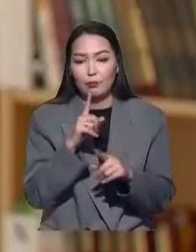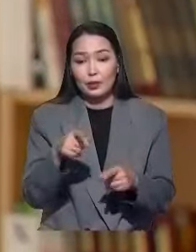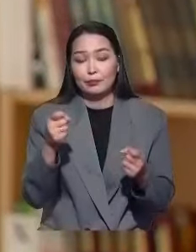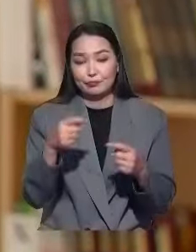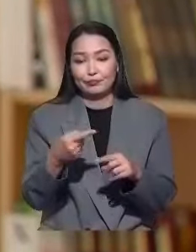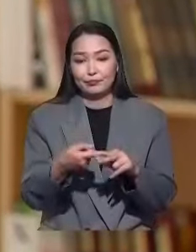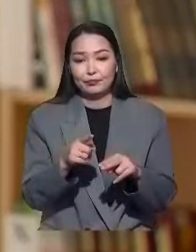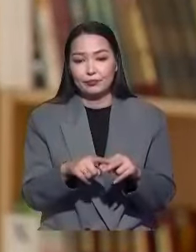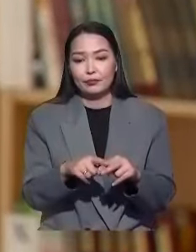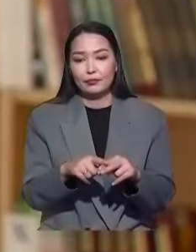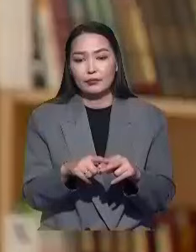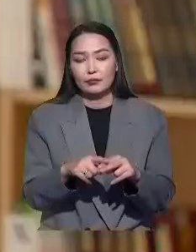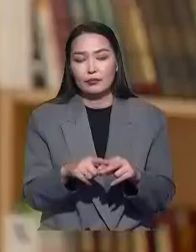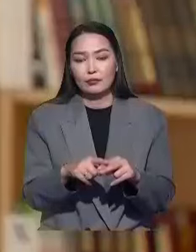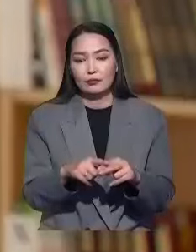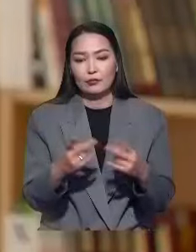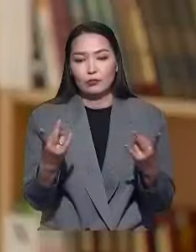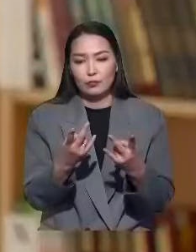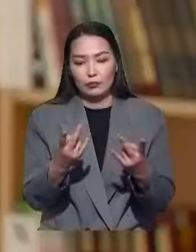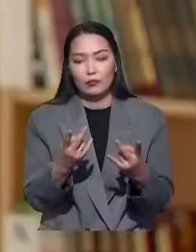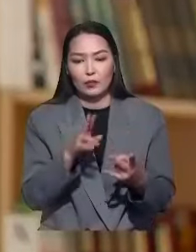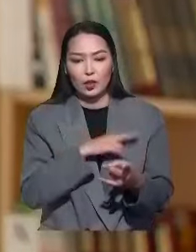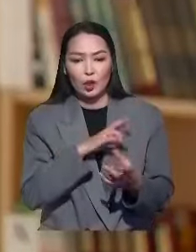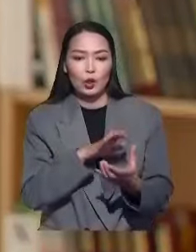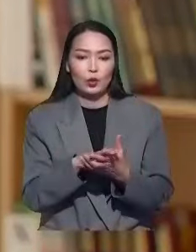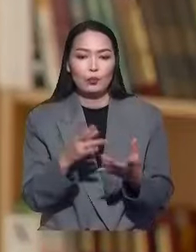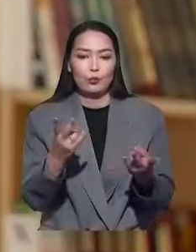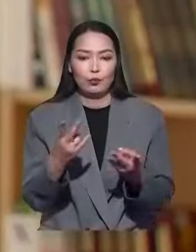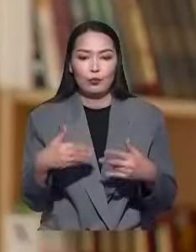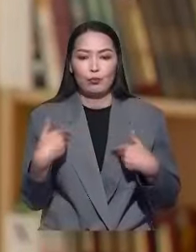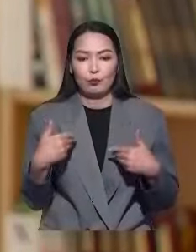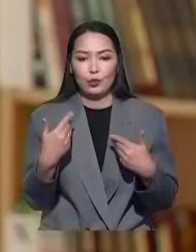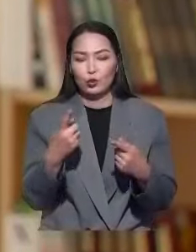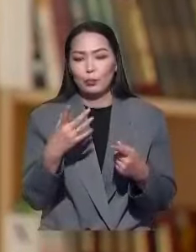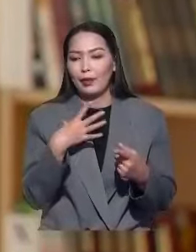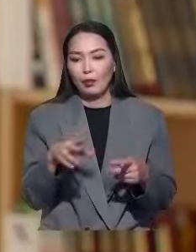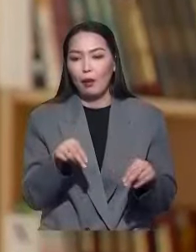такой в геометрической прогрессии должен сработать и снизить, вообще не допустить коррупцию в стране.